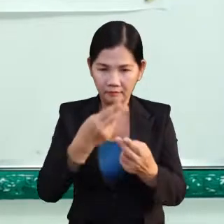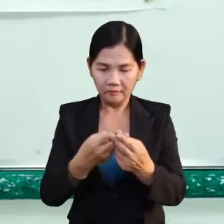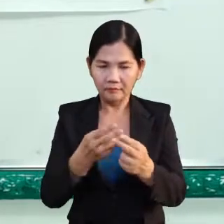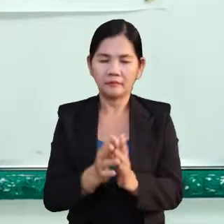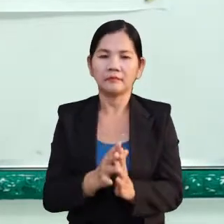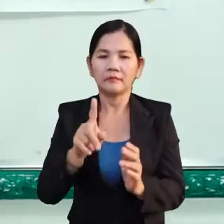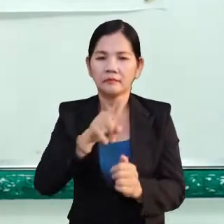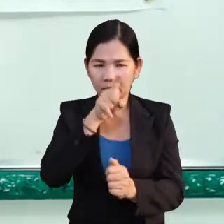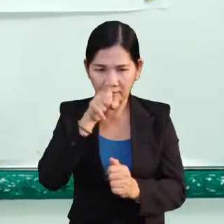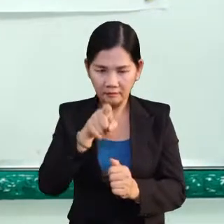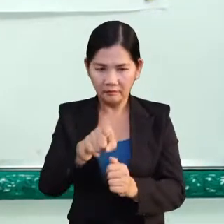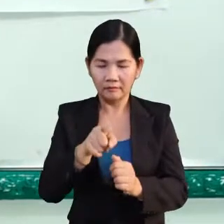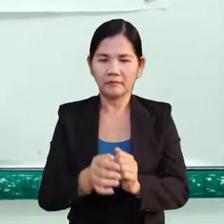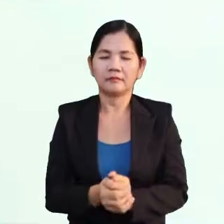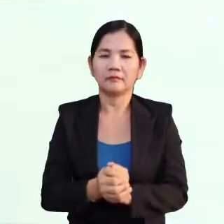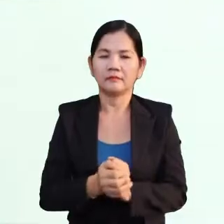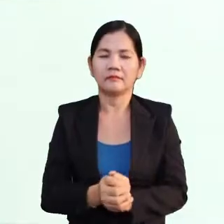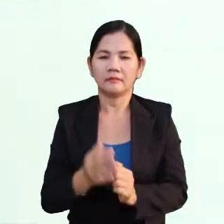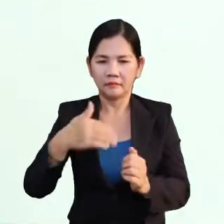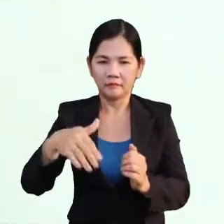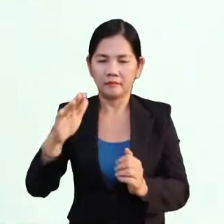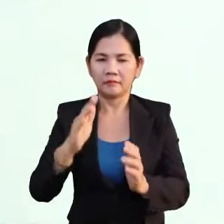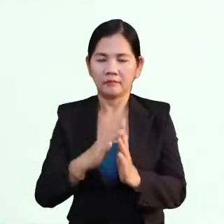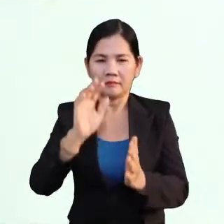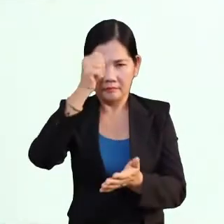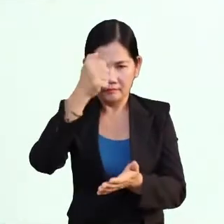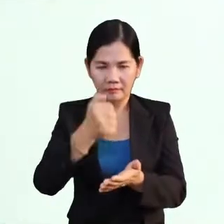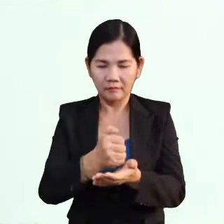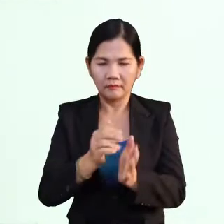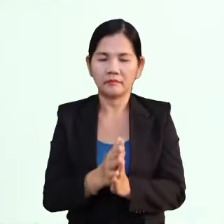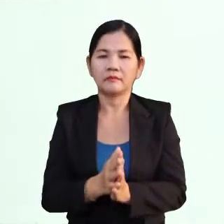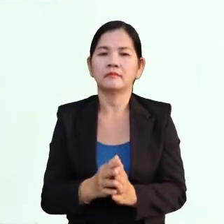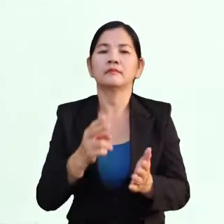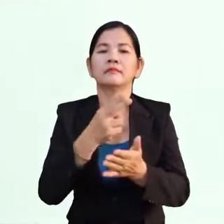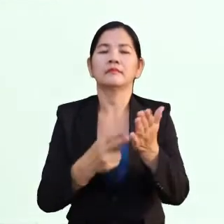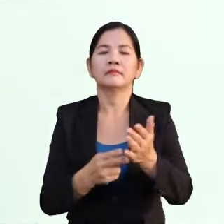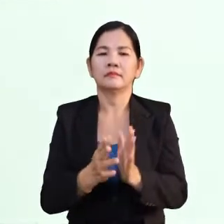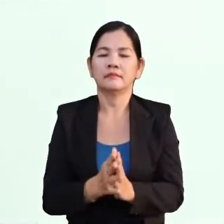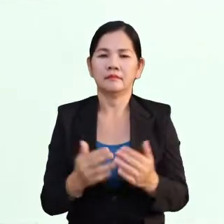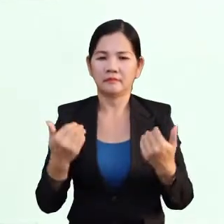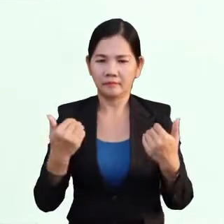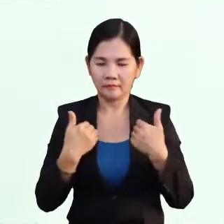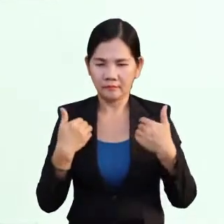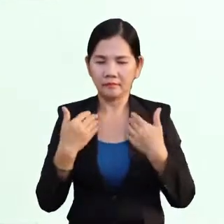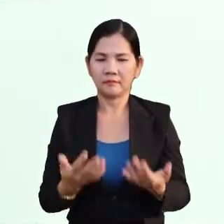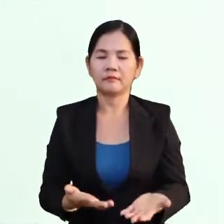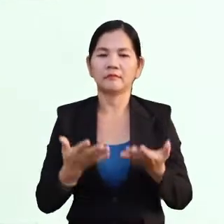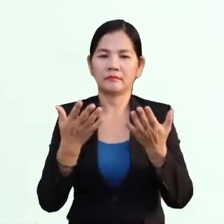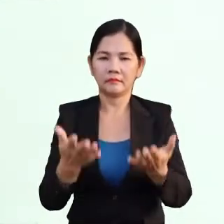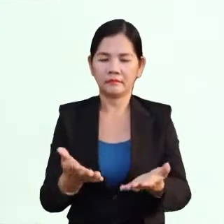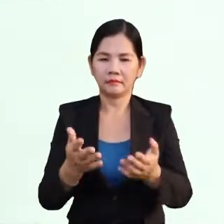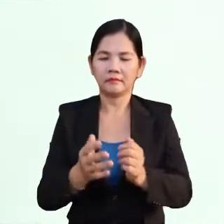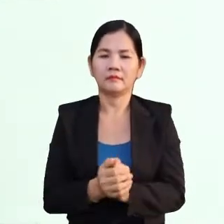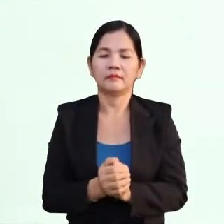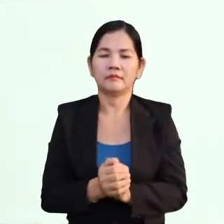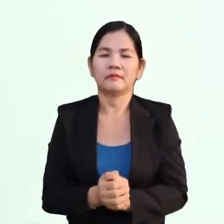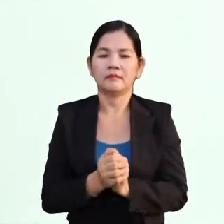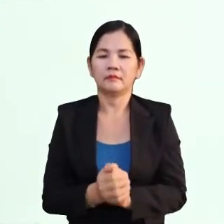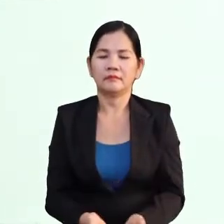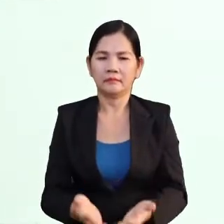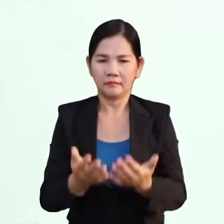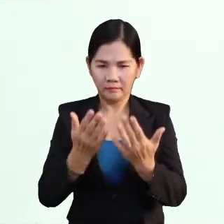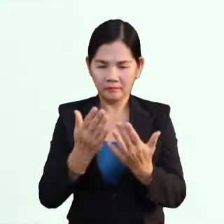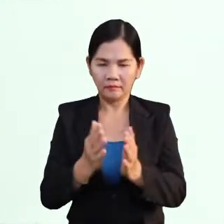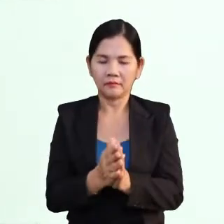ណួរការទៅសាលារៀនផ្ដល់ផលប្រយោជន៍ដូចម្តេចខ្លះចានេះគឺជាចម្លើយរបស់អ្នកគ្រូអញ្ចឹងកូនកូនចាំផ្ទៀងផ្ទា